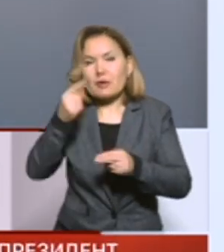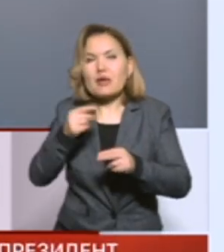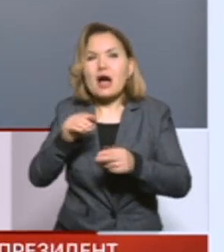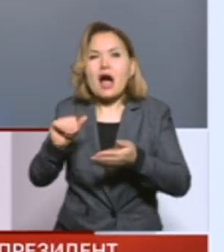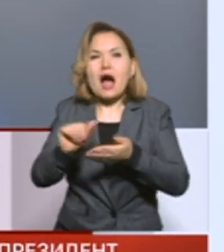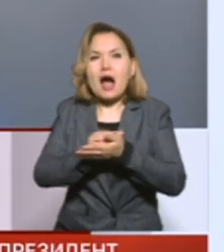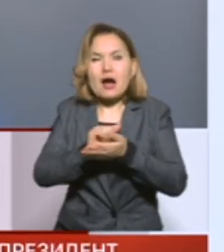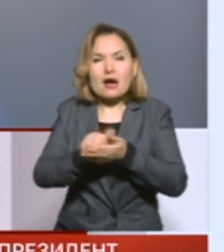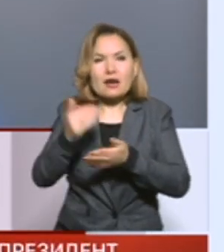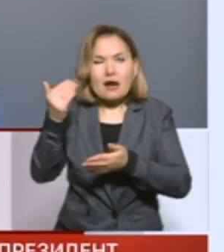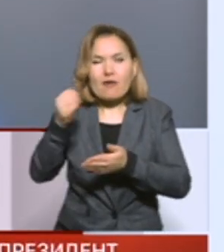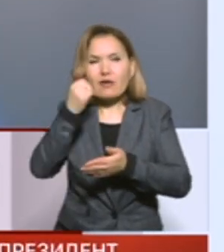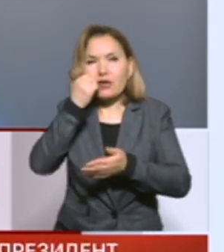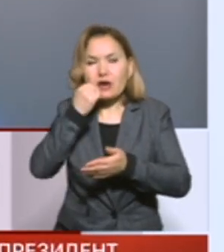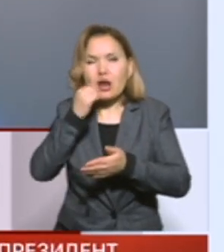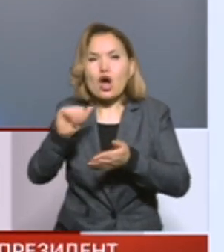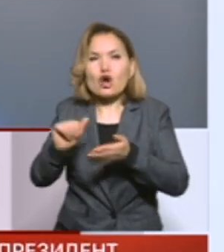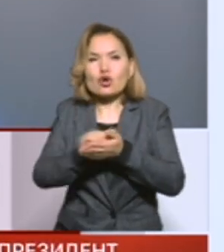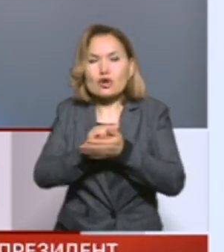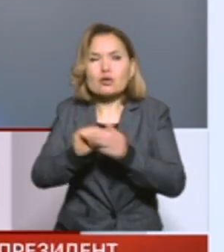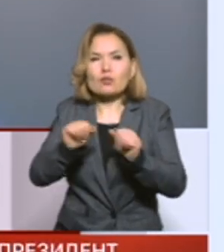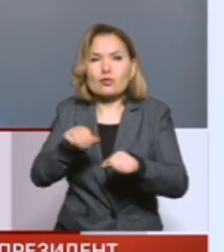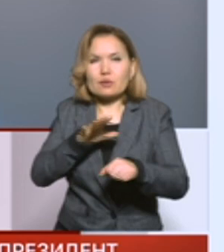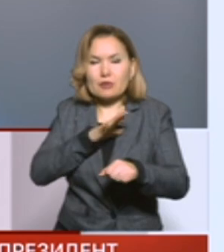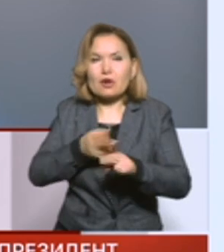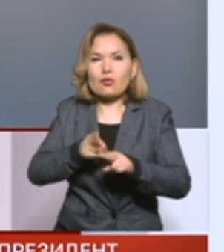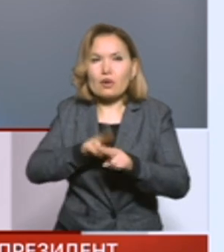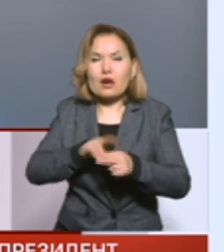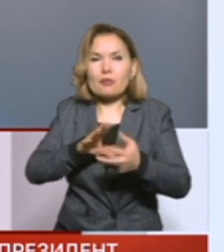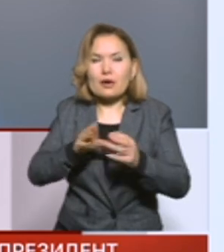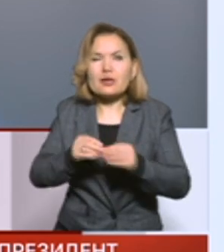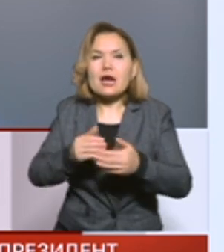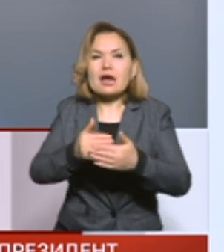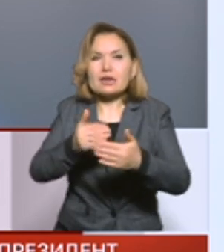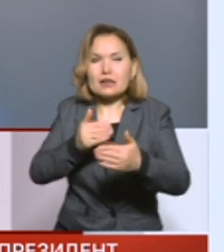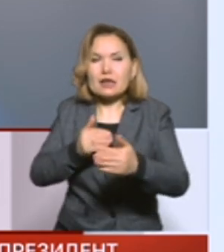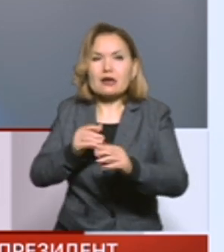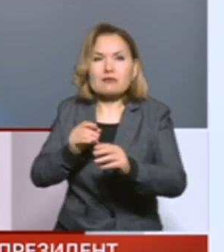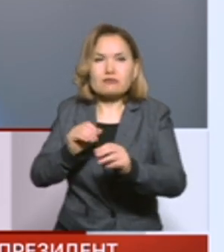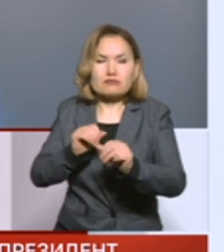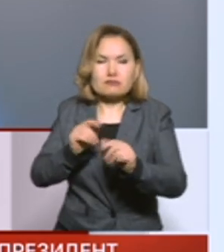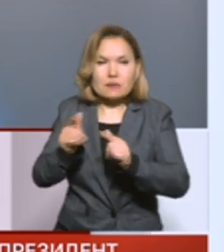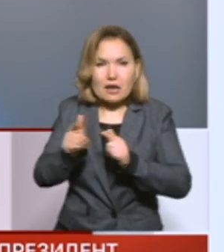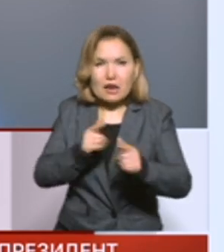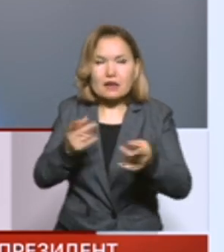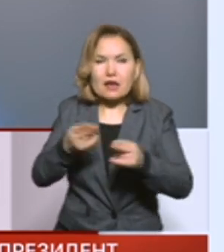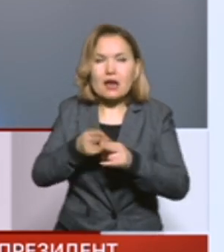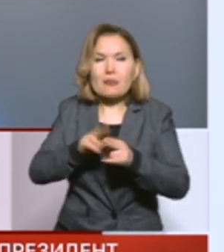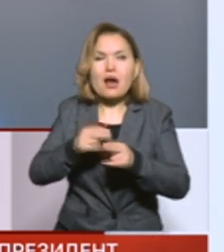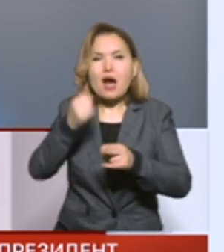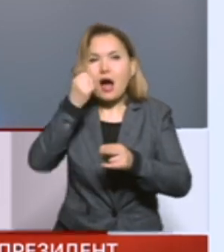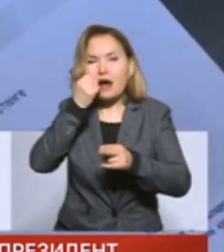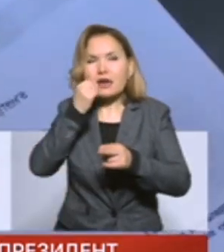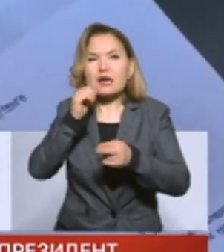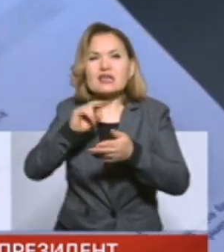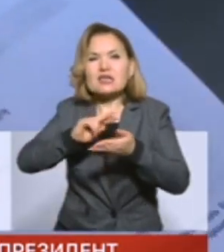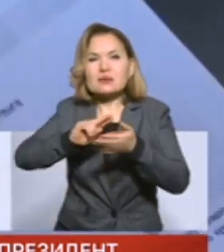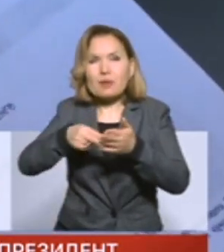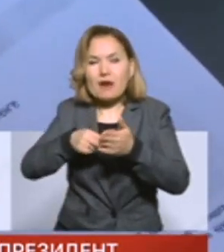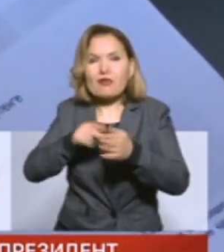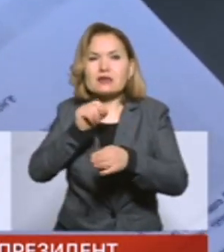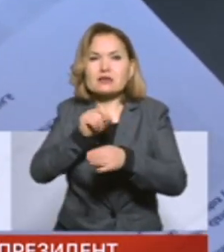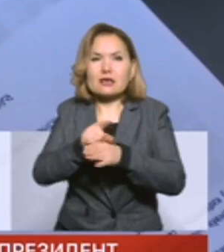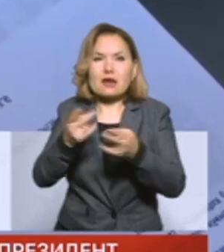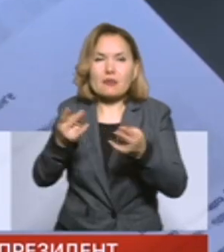архивтік құжаттар болмай қалуы мүмкін. Сол үшін ертерек дайындалу керек. Архивтік справканы ерте алып қою керек.